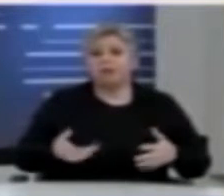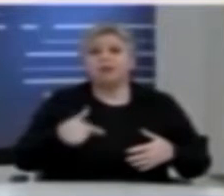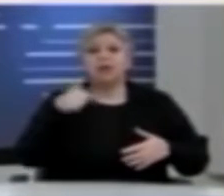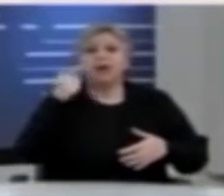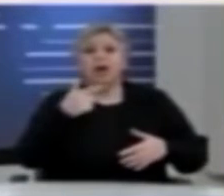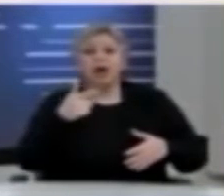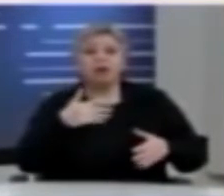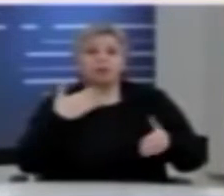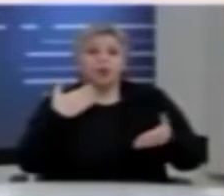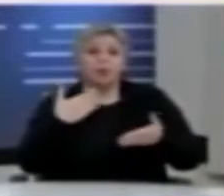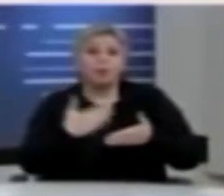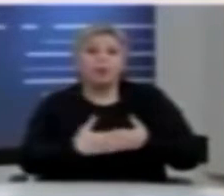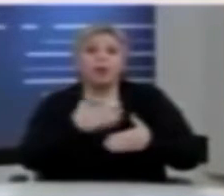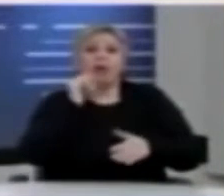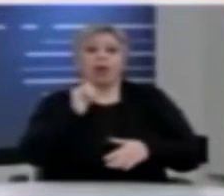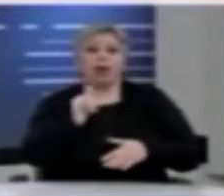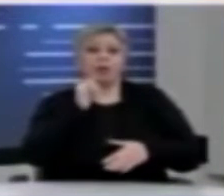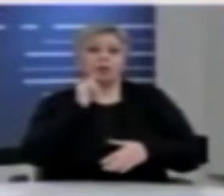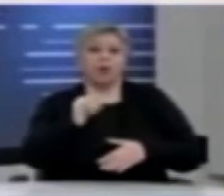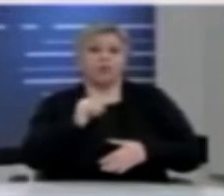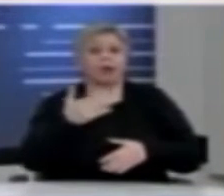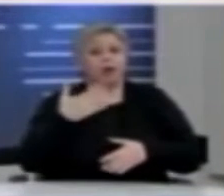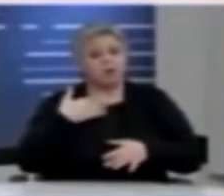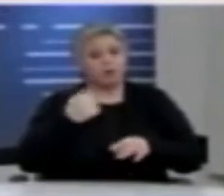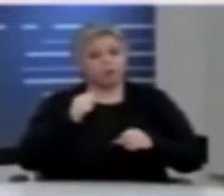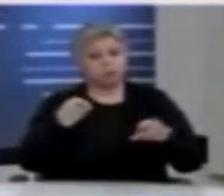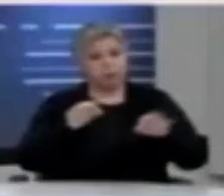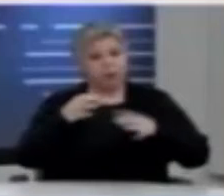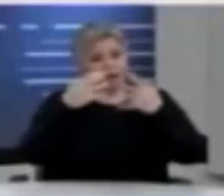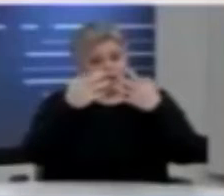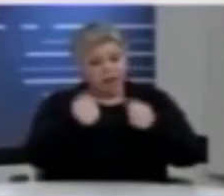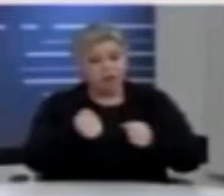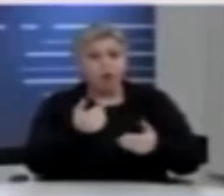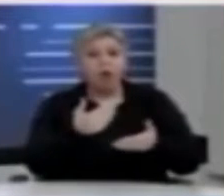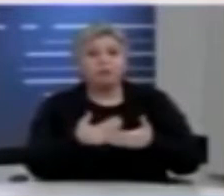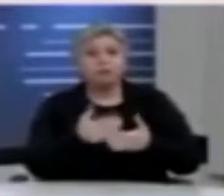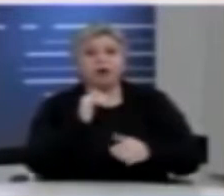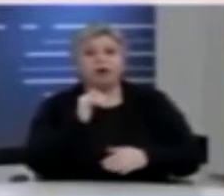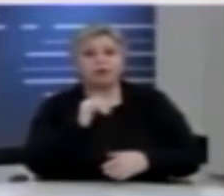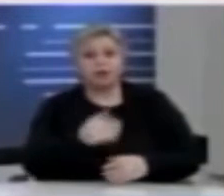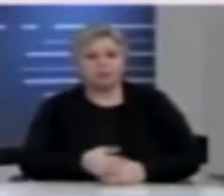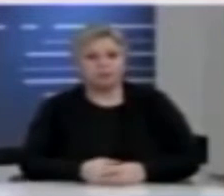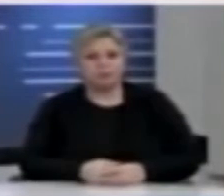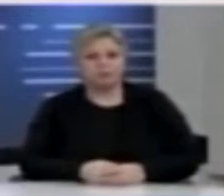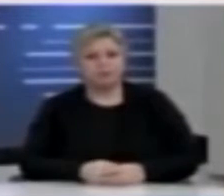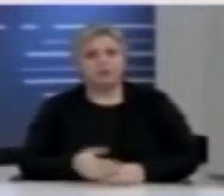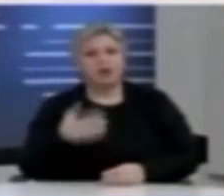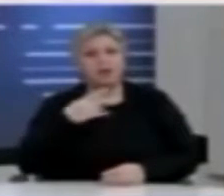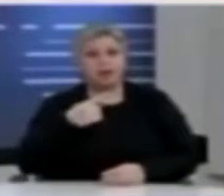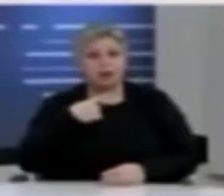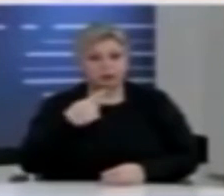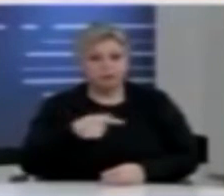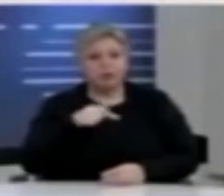να ολοκληρώσετε το έργο που θα θέλατε. Αλλά για να τελειώνουμε με όλη αυτή την υπόθεση των